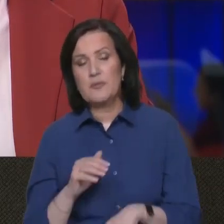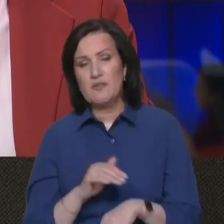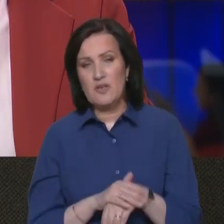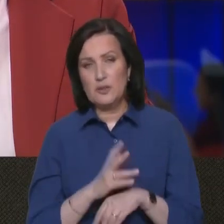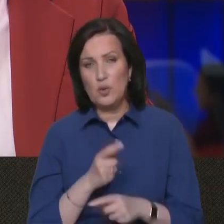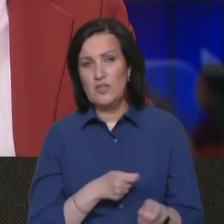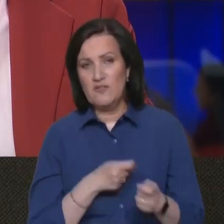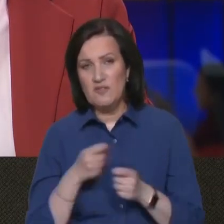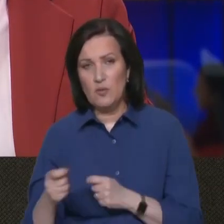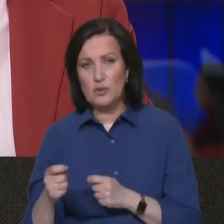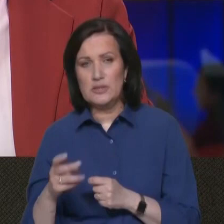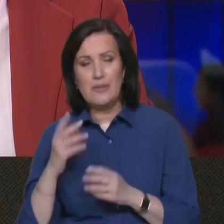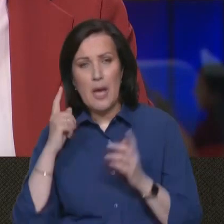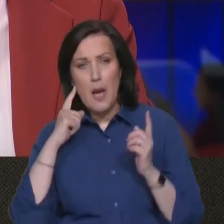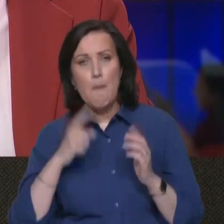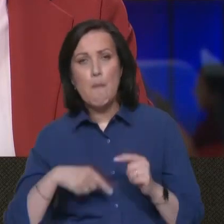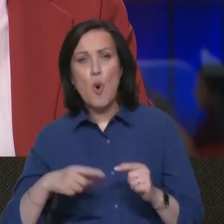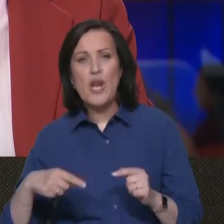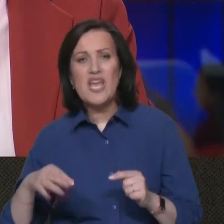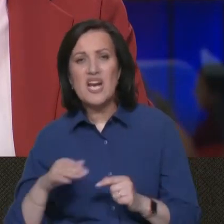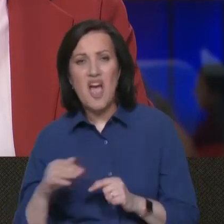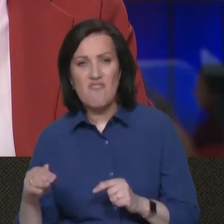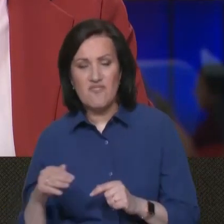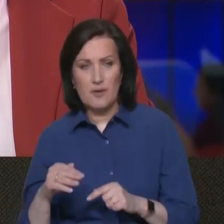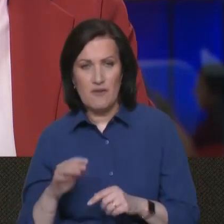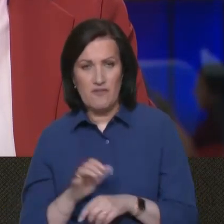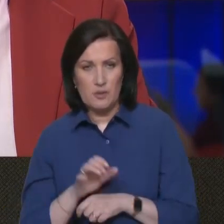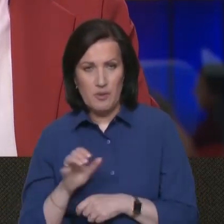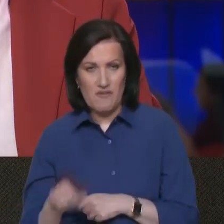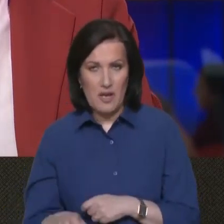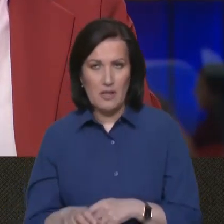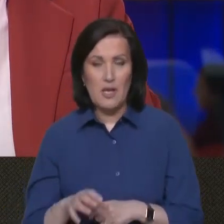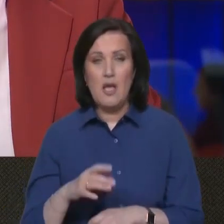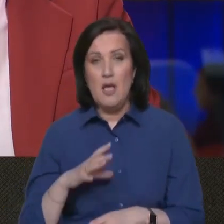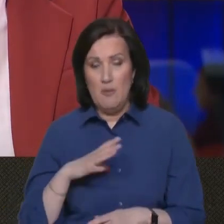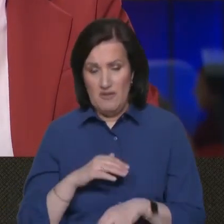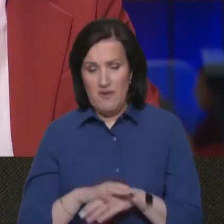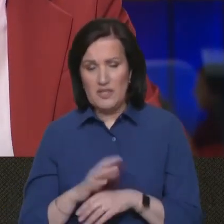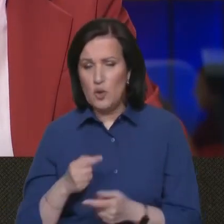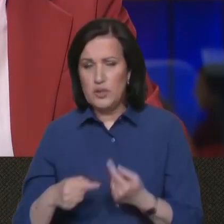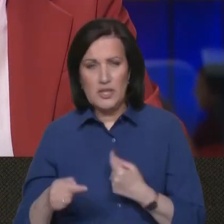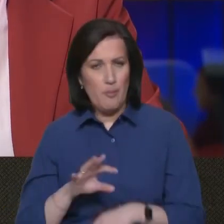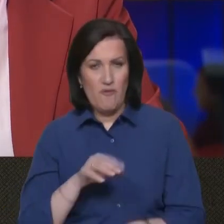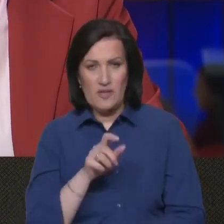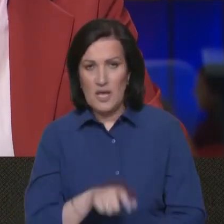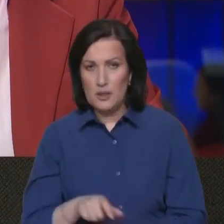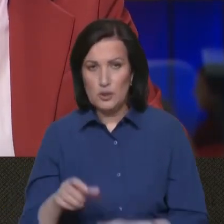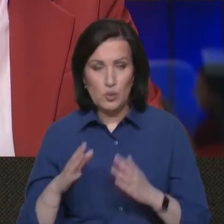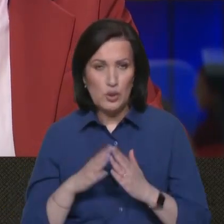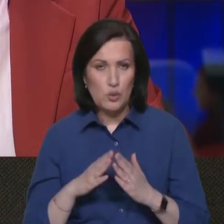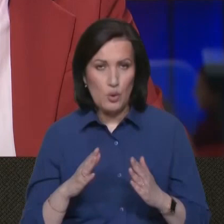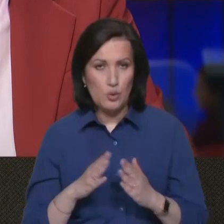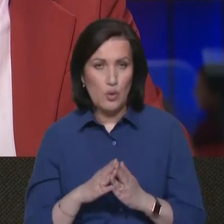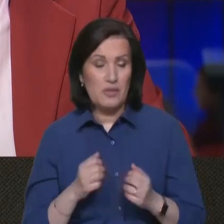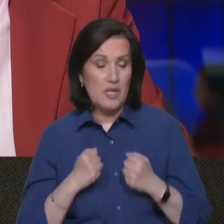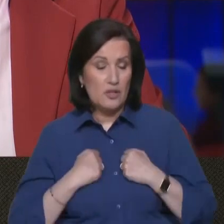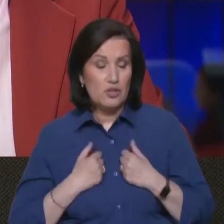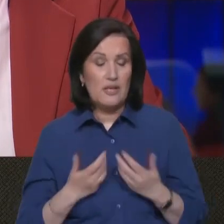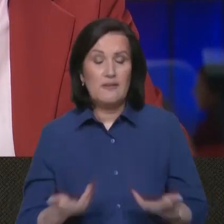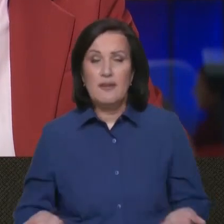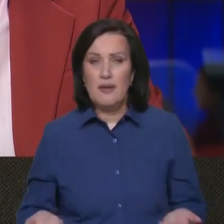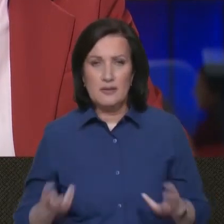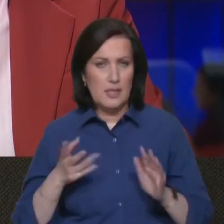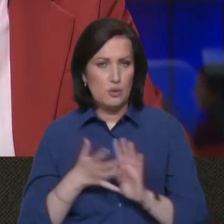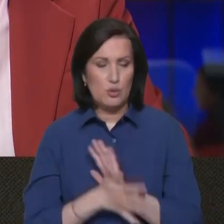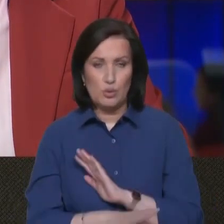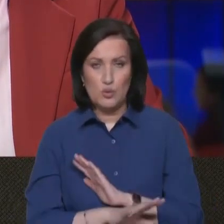коли вивозили на поліграф, відправляли людей, є факти арешту, куди люди не повертались вже додому. На жаль, і де вони далі, ну,